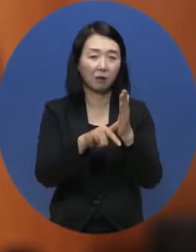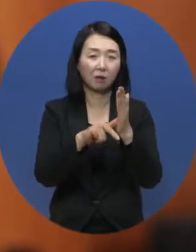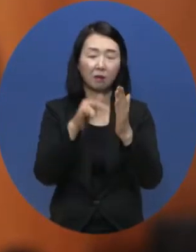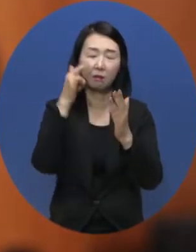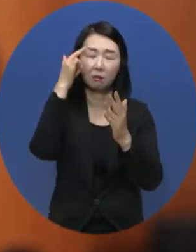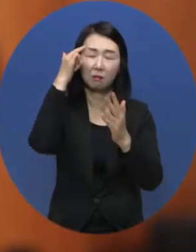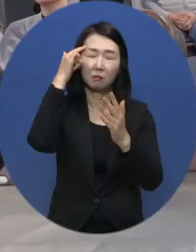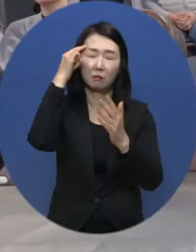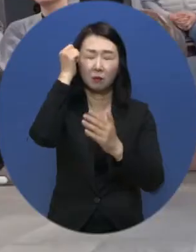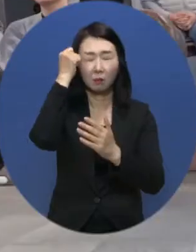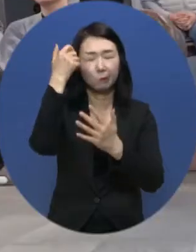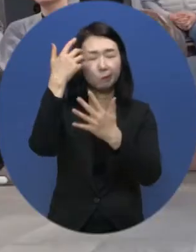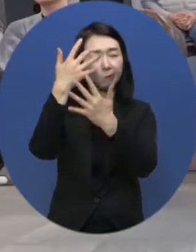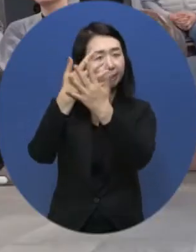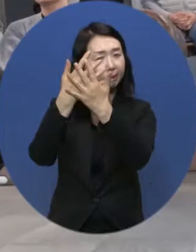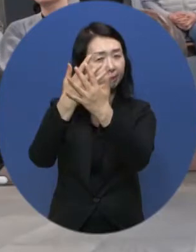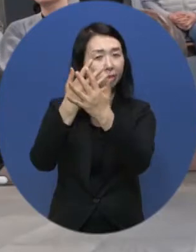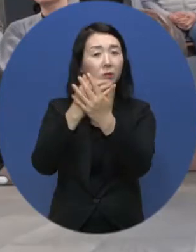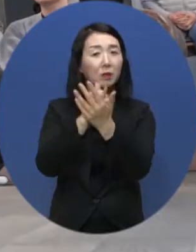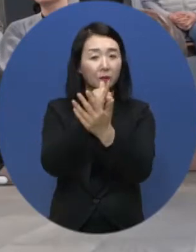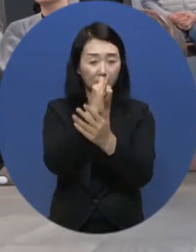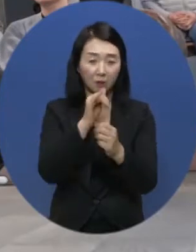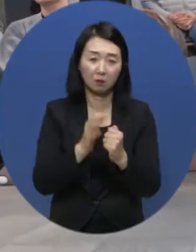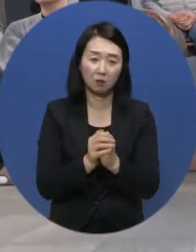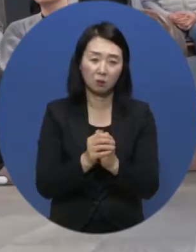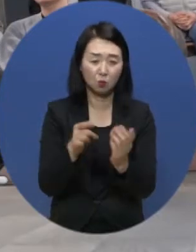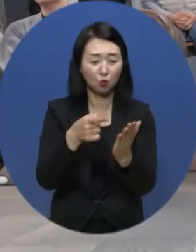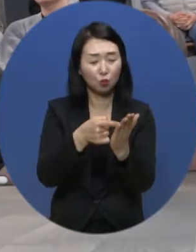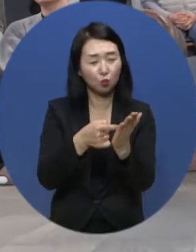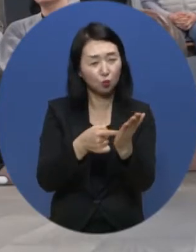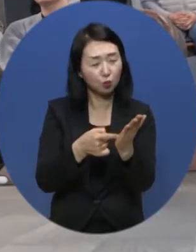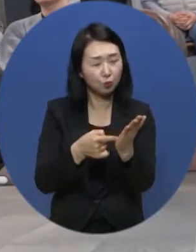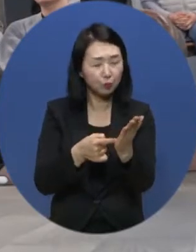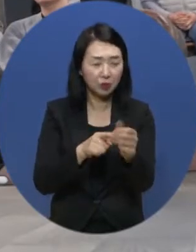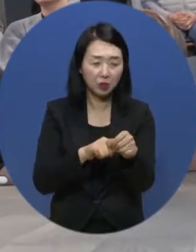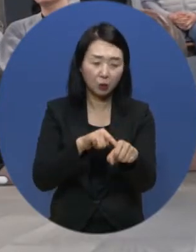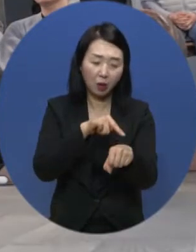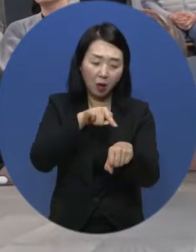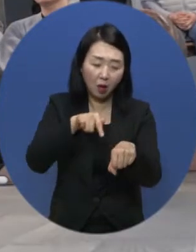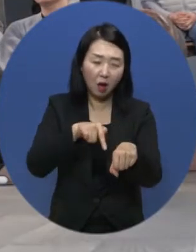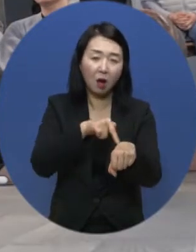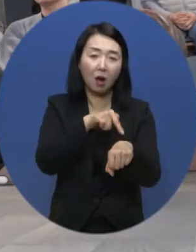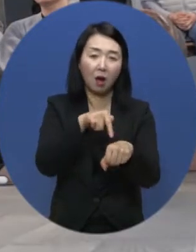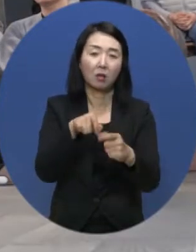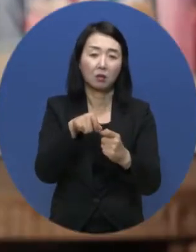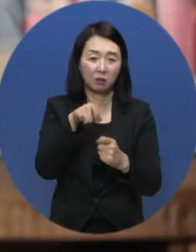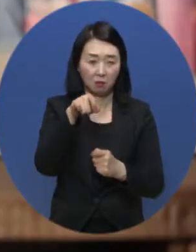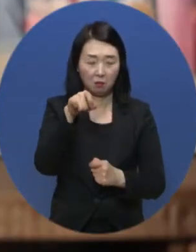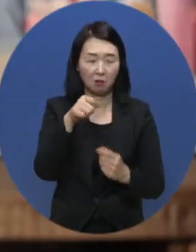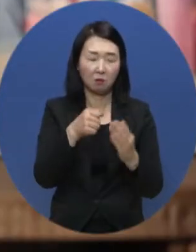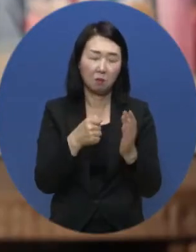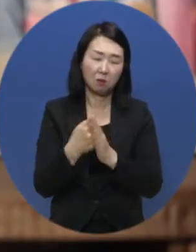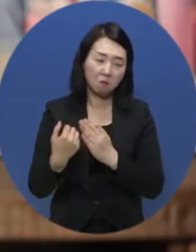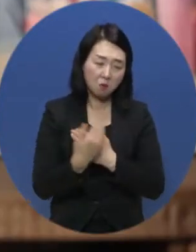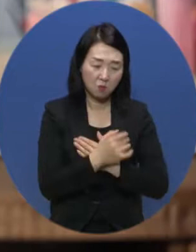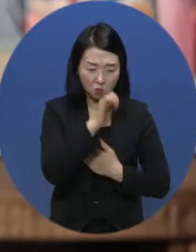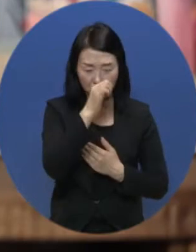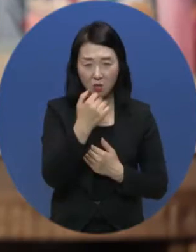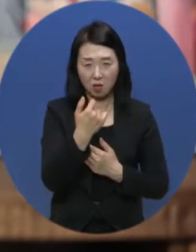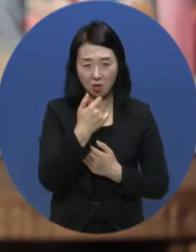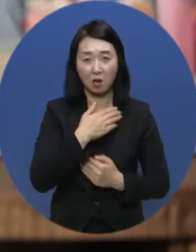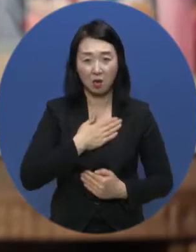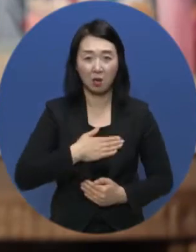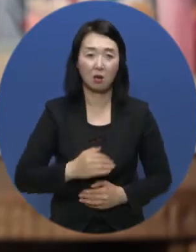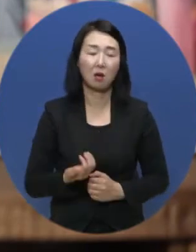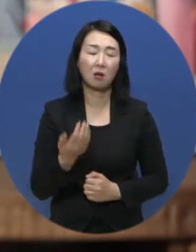뿐이었고요. 수술 시간이 꽤 길었던 걸로 봐서 상태가 좋지 않았다는 걸 직감하긴 했는데 심각하게 고민할